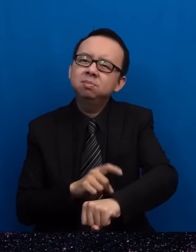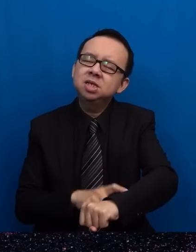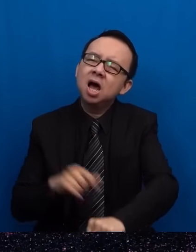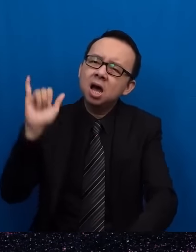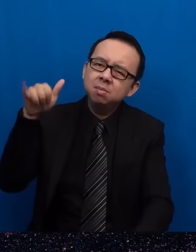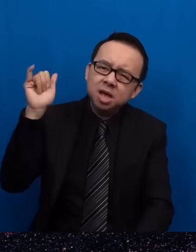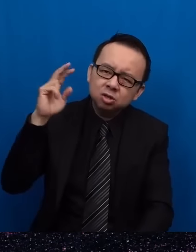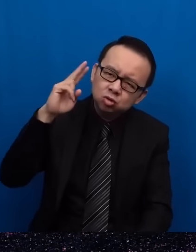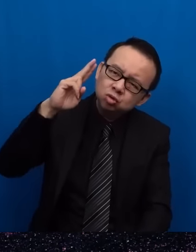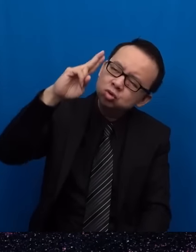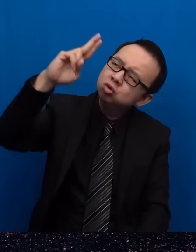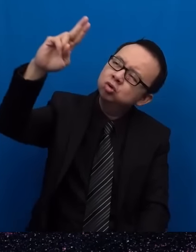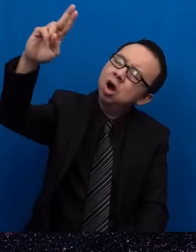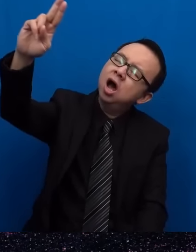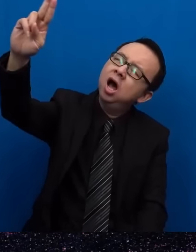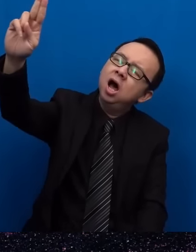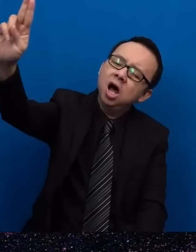setiap jam ya